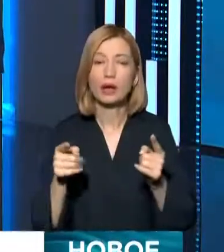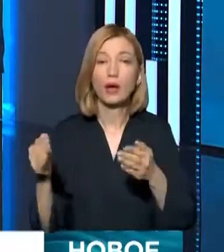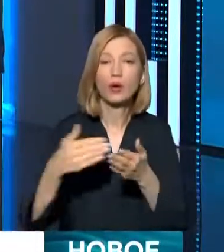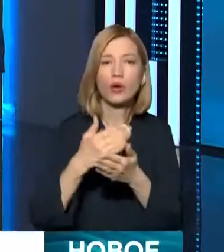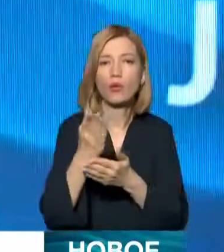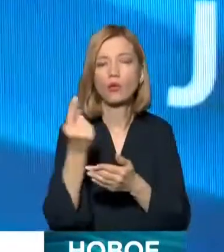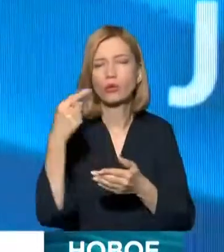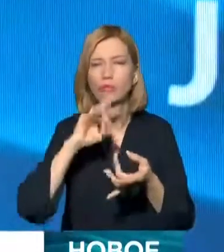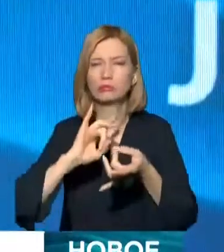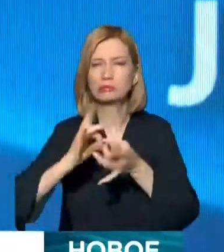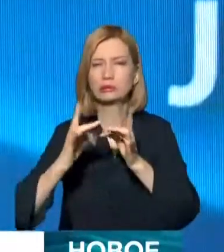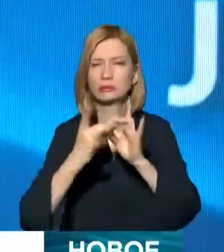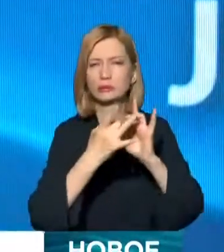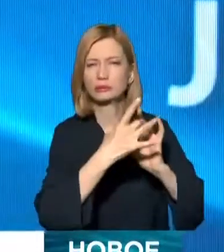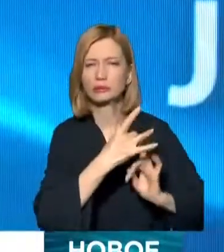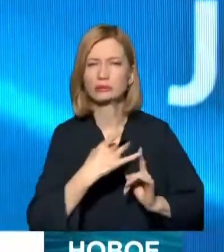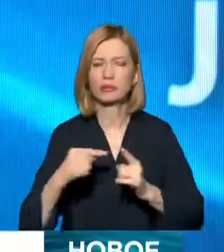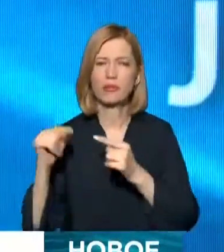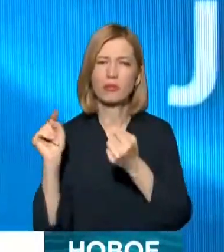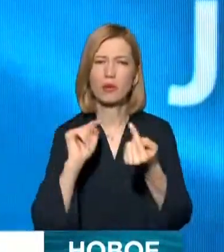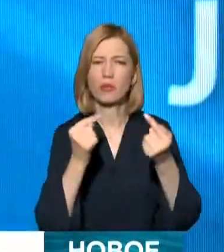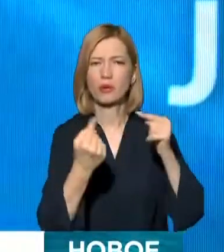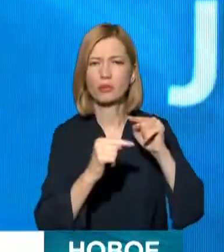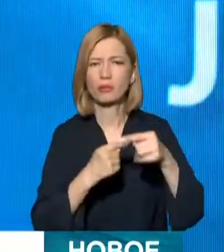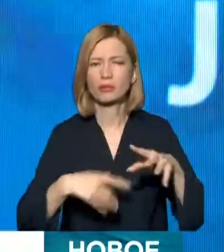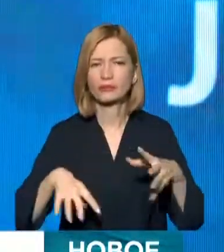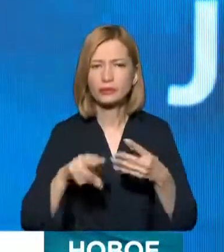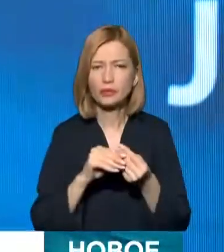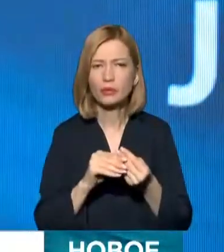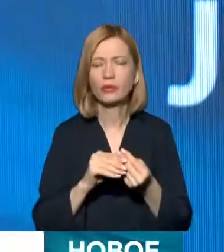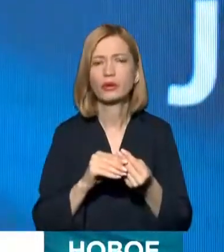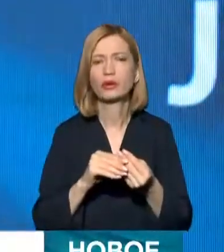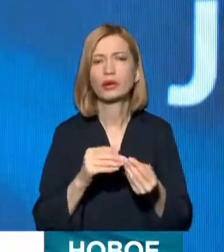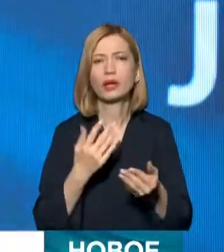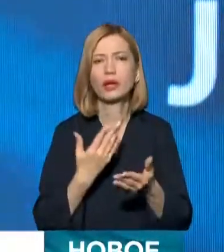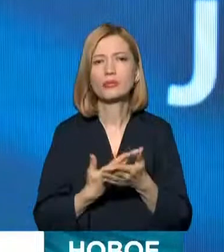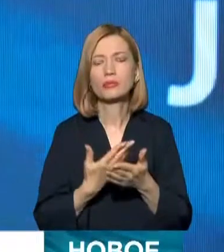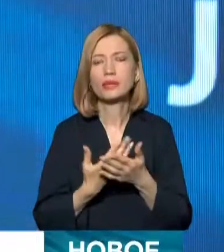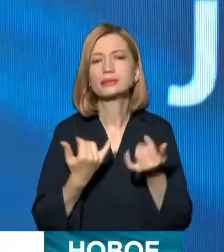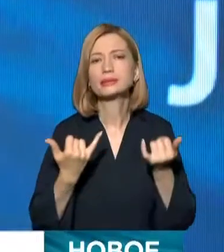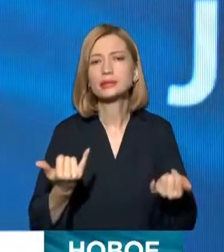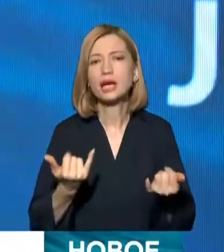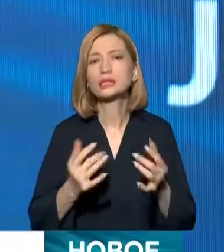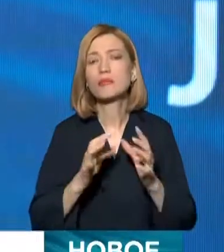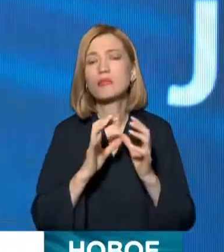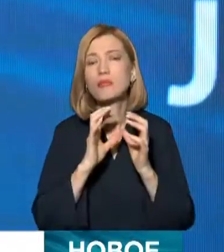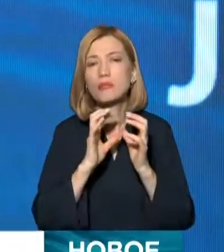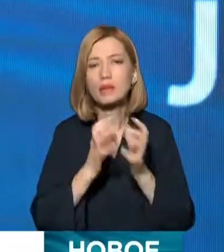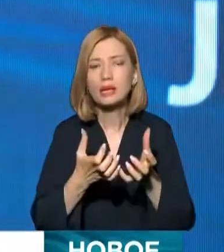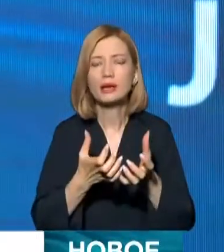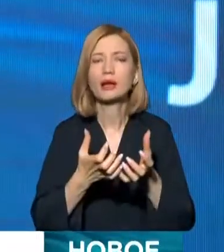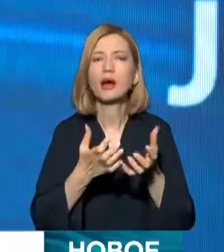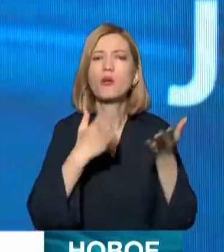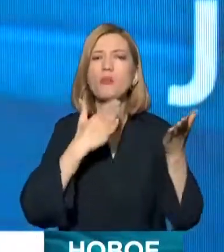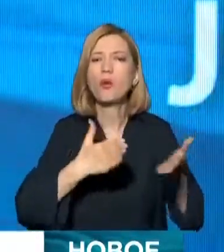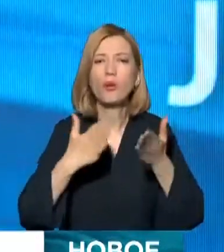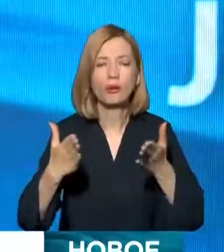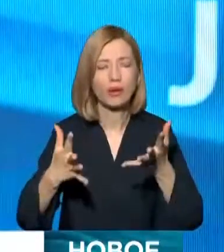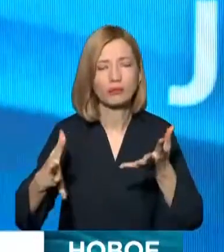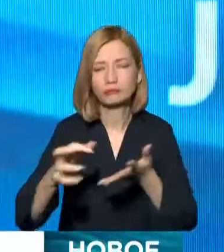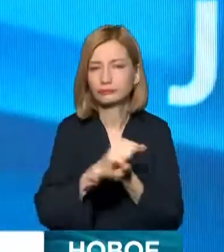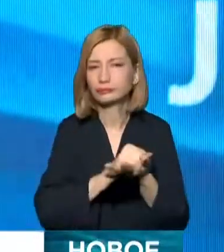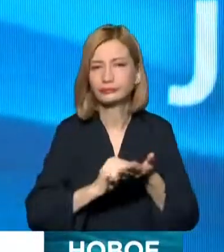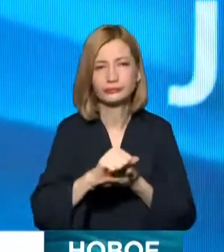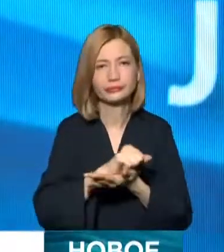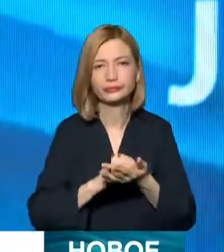сложившаяся международная система сдает позиции, архитектура, то есть нынешнее мироустройство, рушится». И действительно, исходя